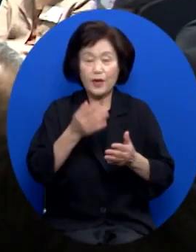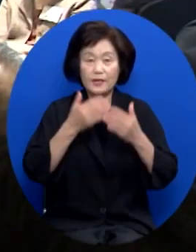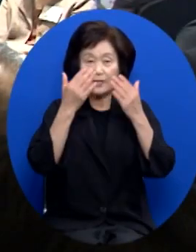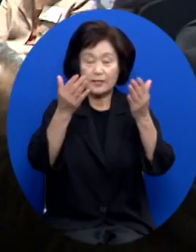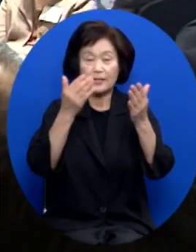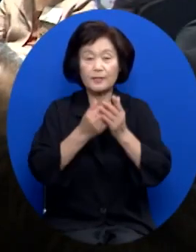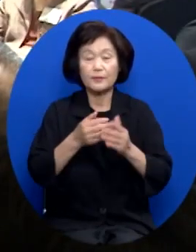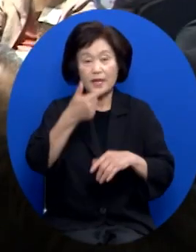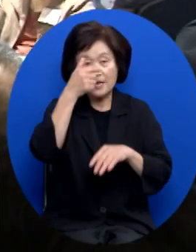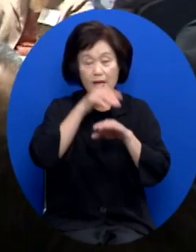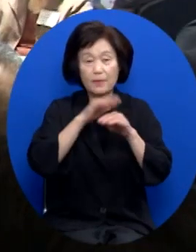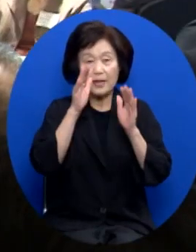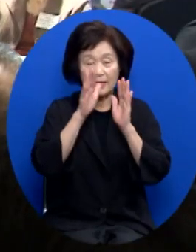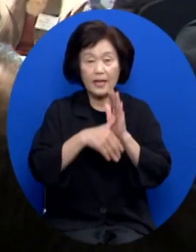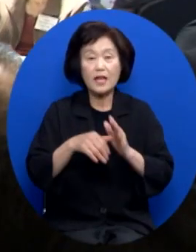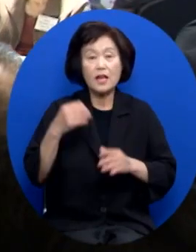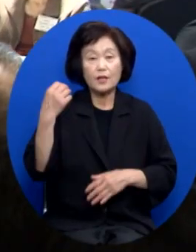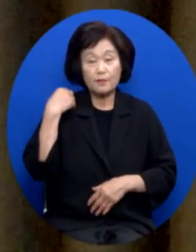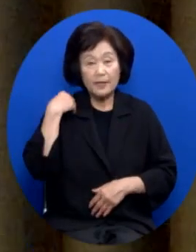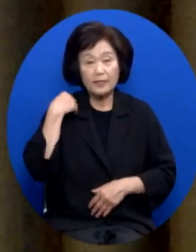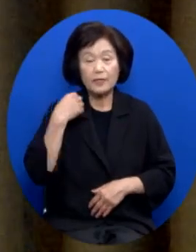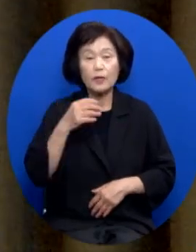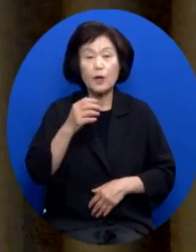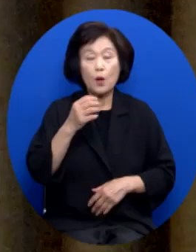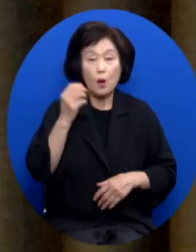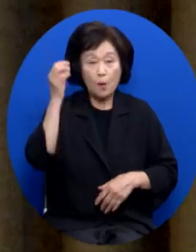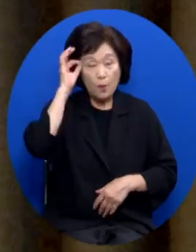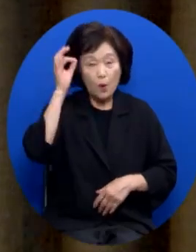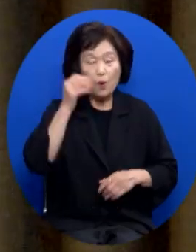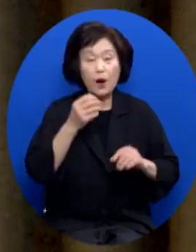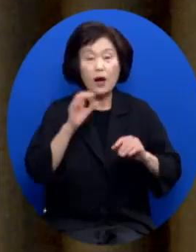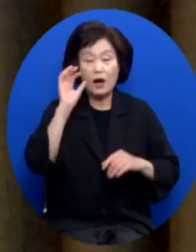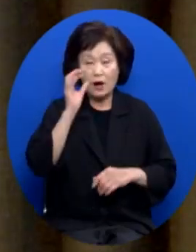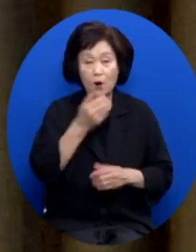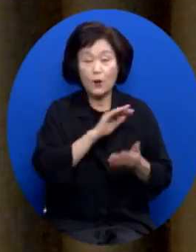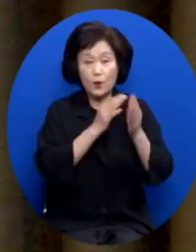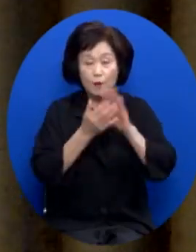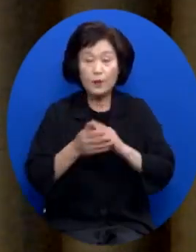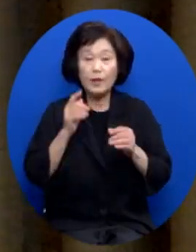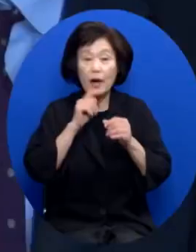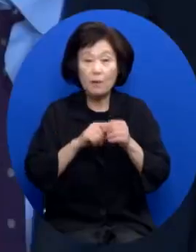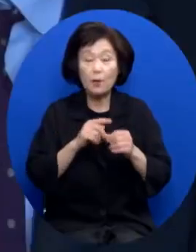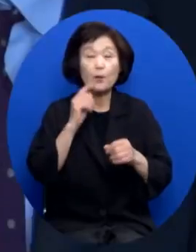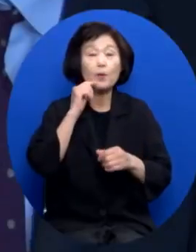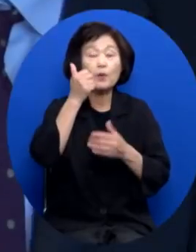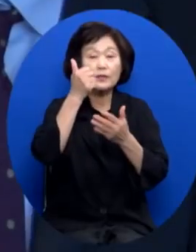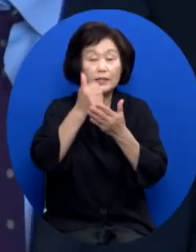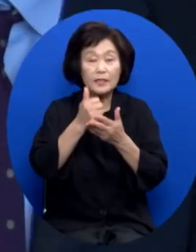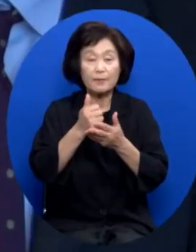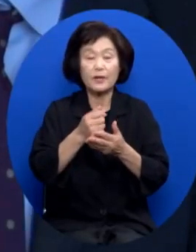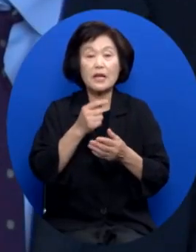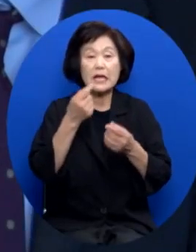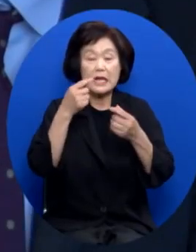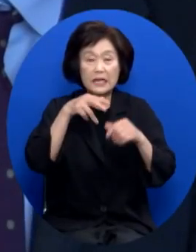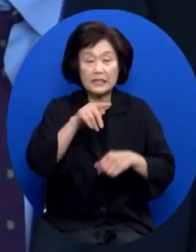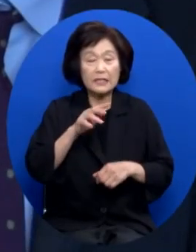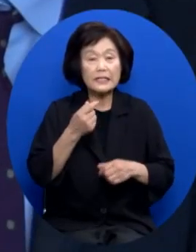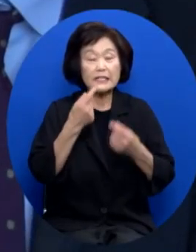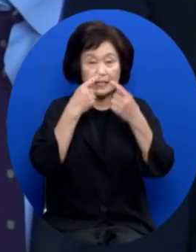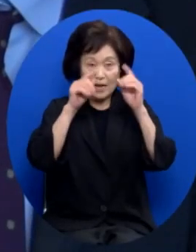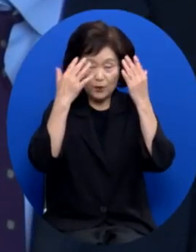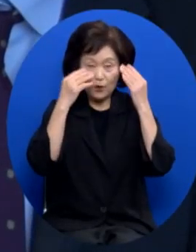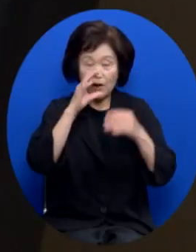일부 예배에서 설교를 전한 포항성시화운동본부 박성근 목사는 설린대학교가 선한 이웃이 되려는